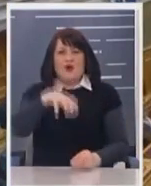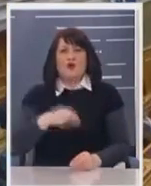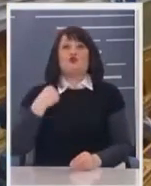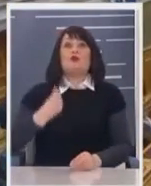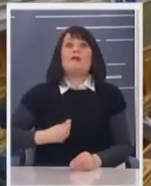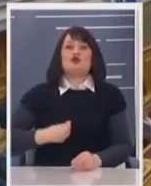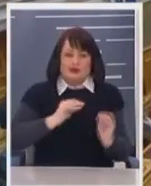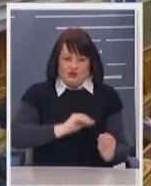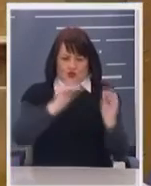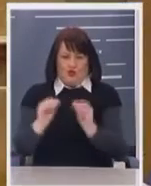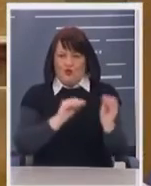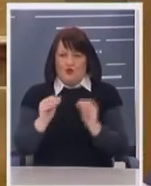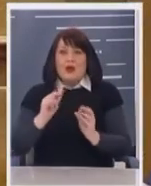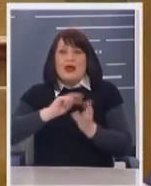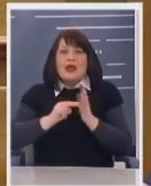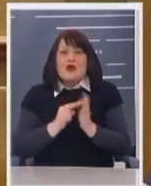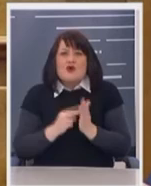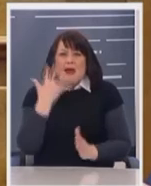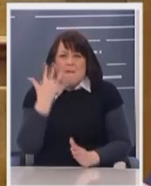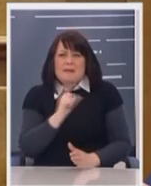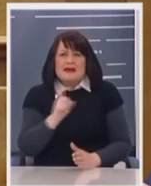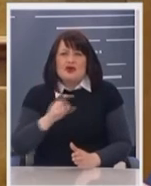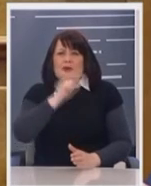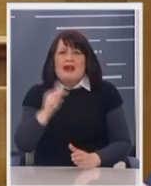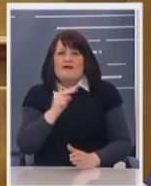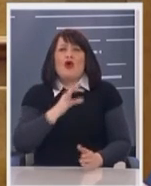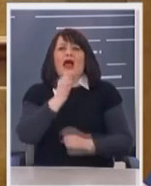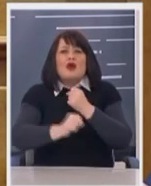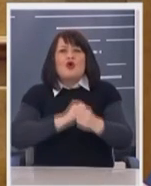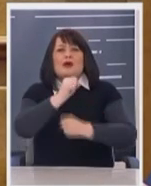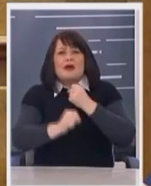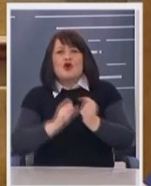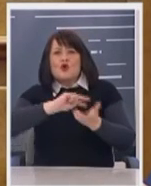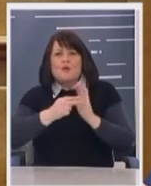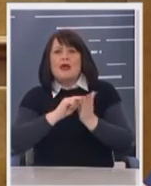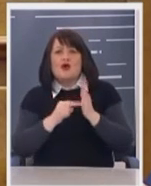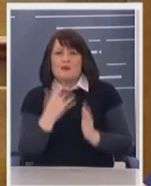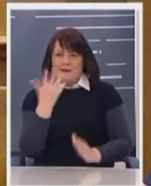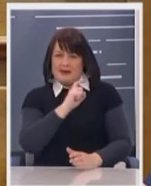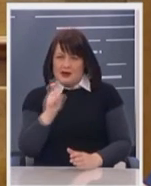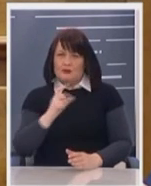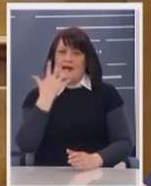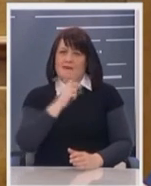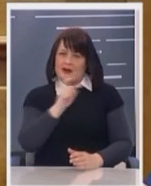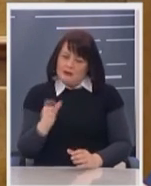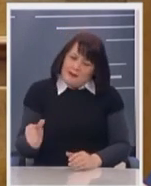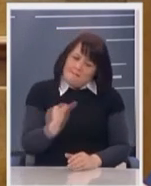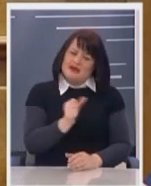δημοσίου εξοικονομούμε 5 εκατομμύρια ευρώ κάθε χρόνο και τα δίνουμε πάλι πίσω στην υγεία.